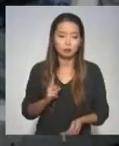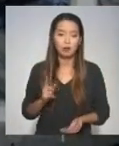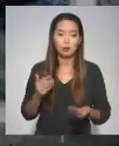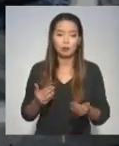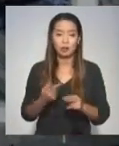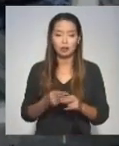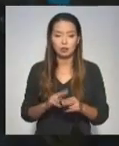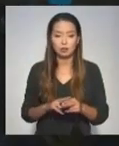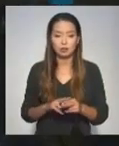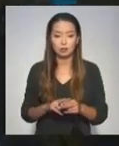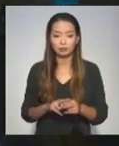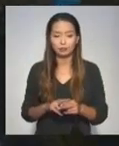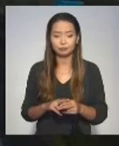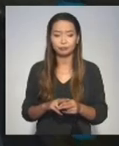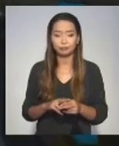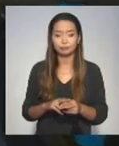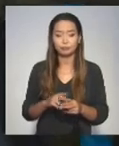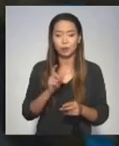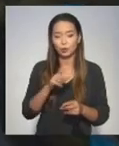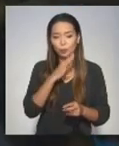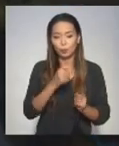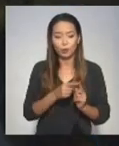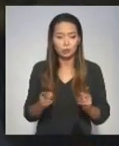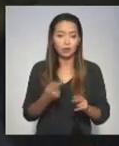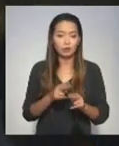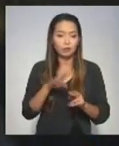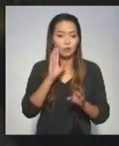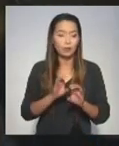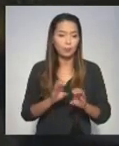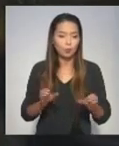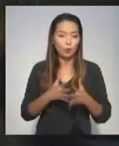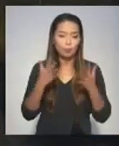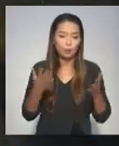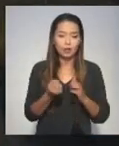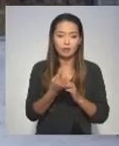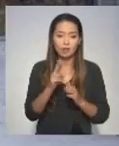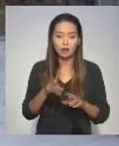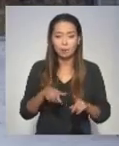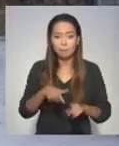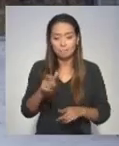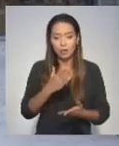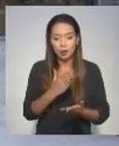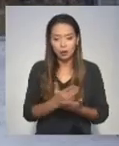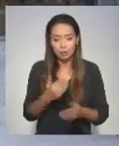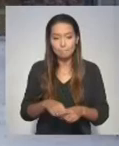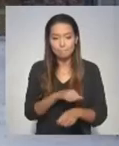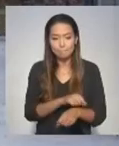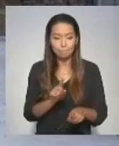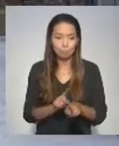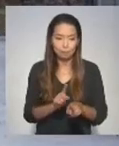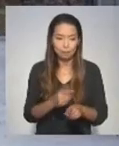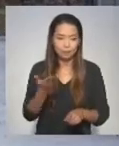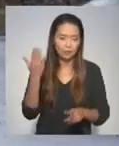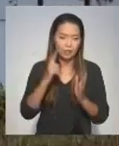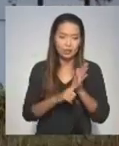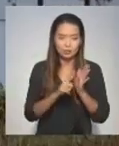там вообще трупный яд находили. Общая протяженность изношенного водопровода чуть более 12 километров. Часть его проложили еще в 70-х